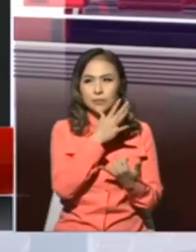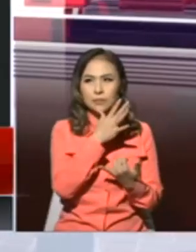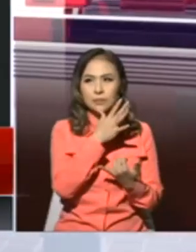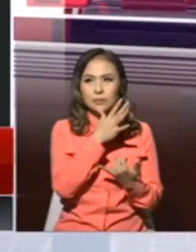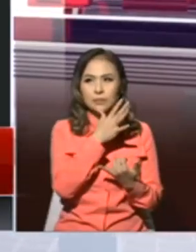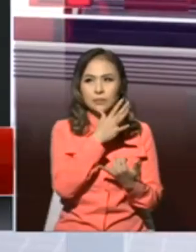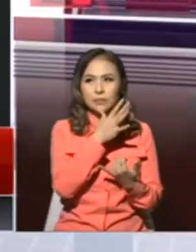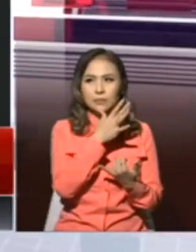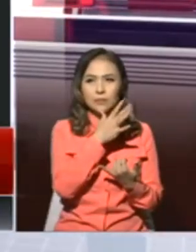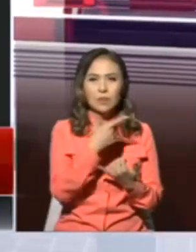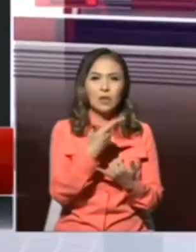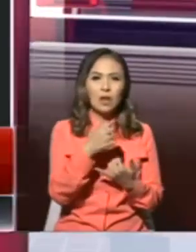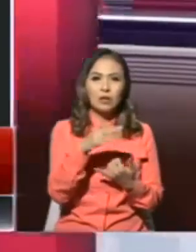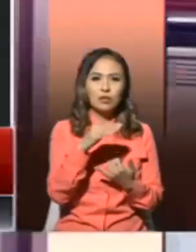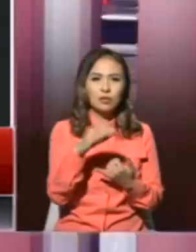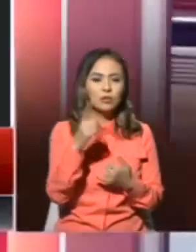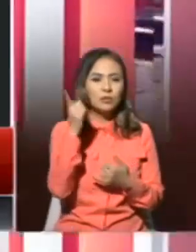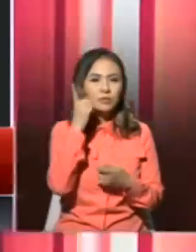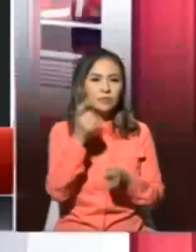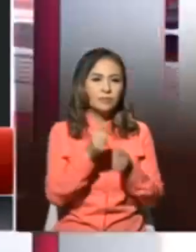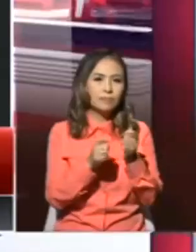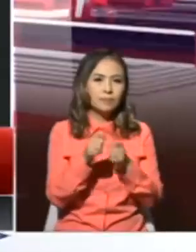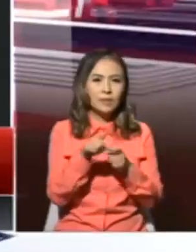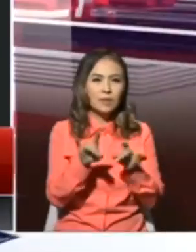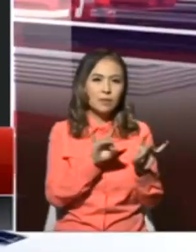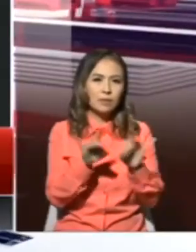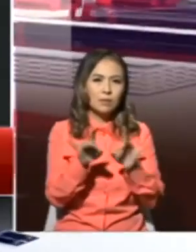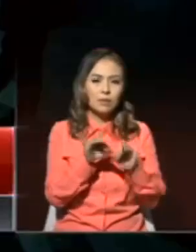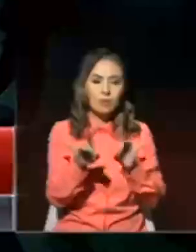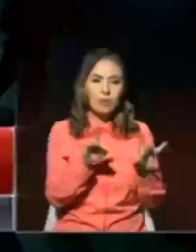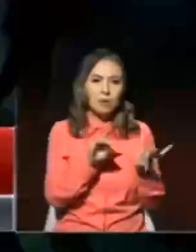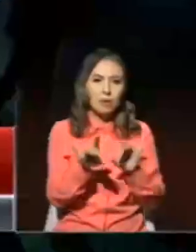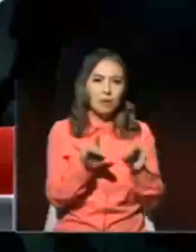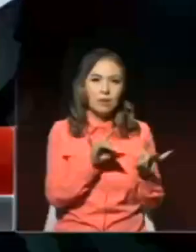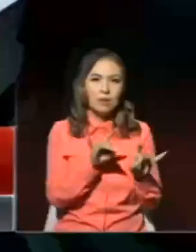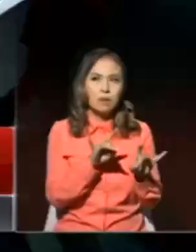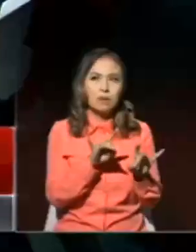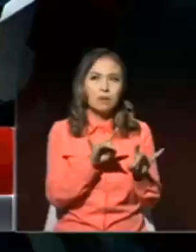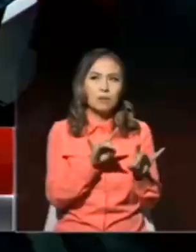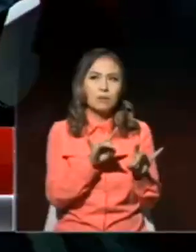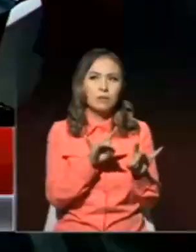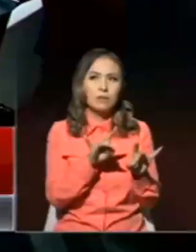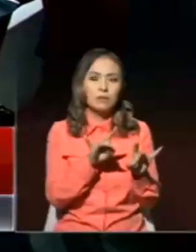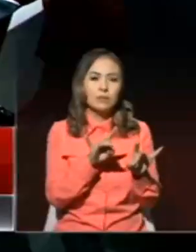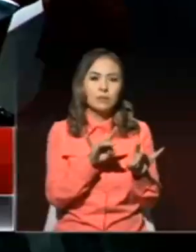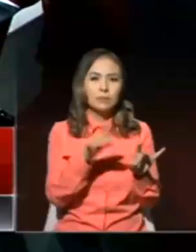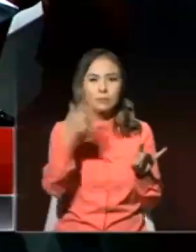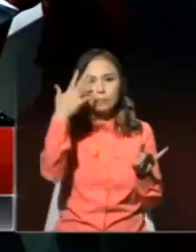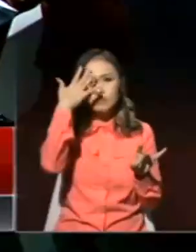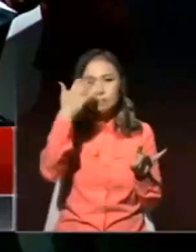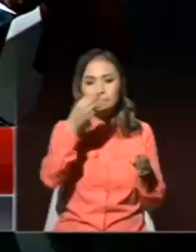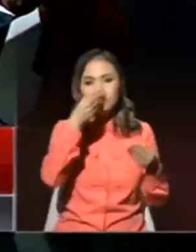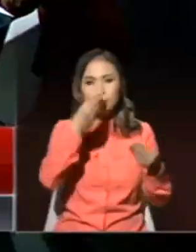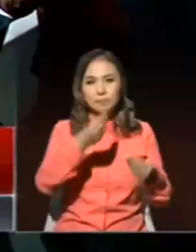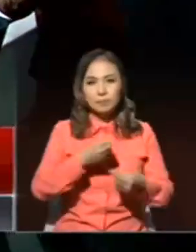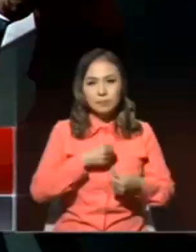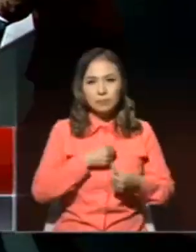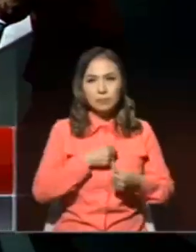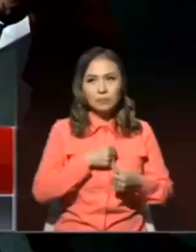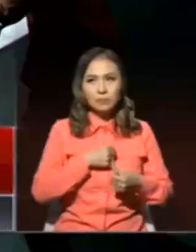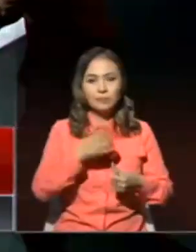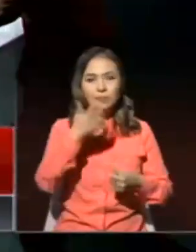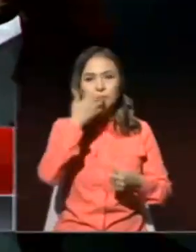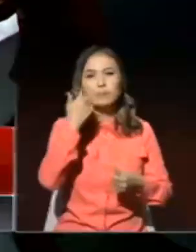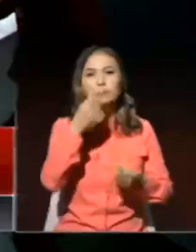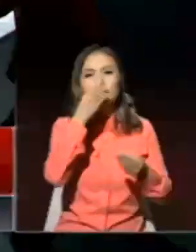осы гаджеттің жаңа рекламаның жаңағындай қызығу жарнаманың